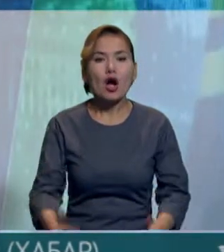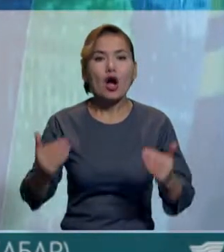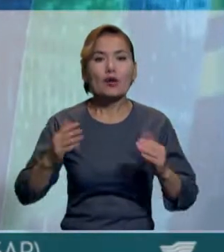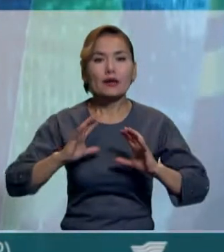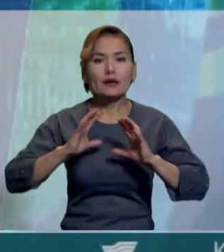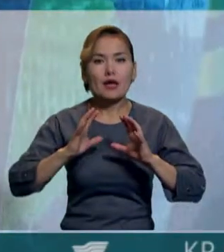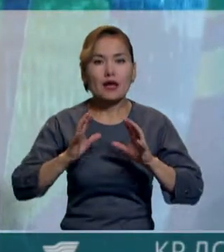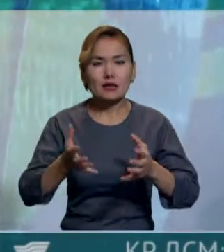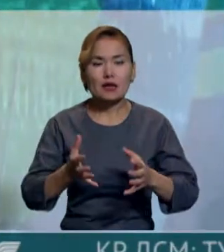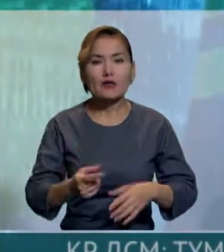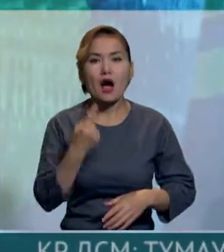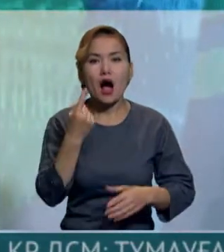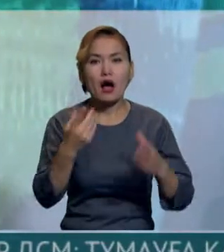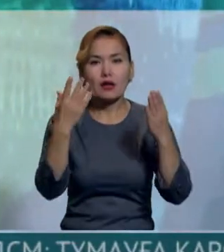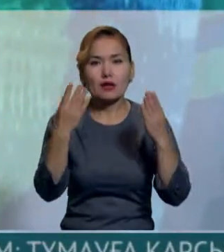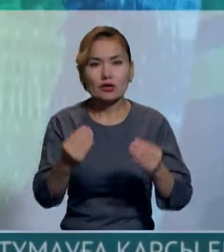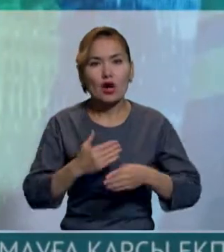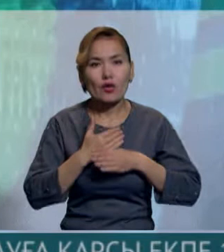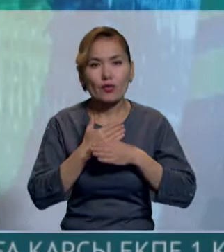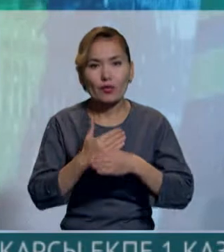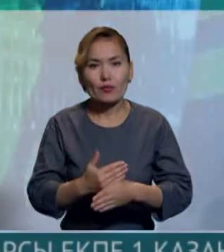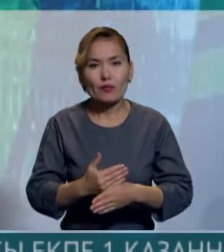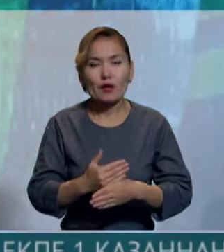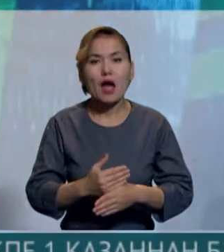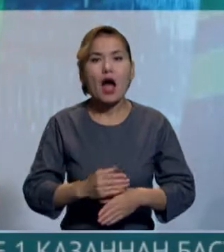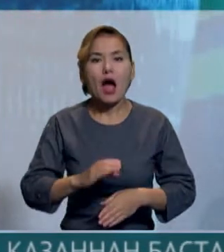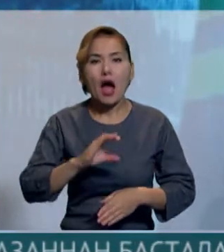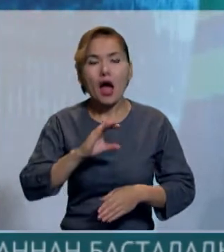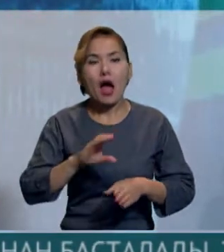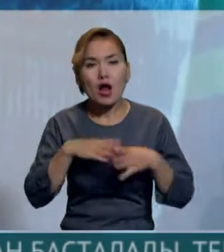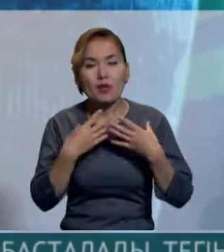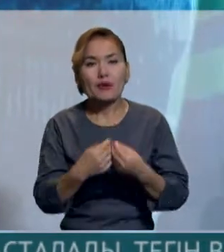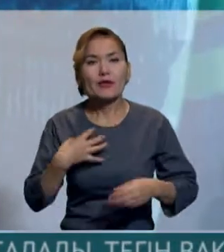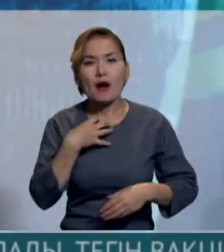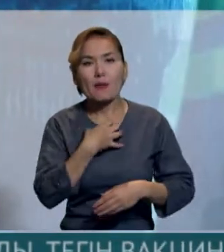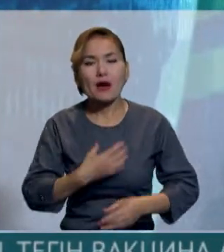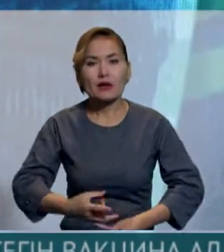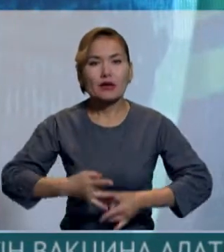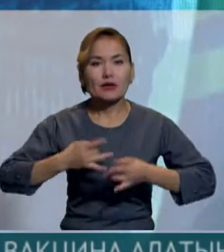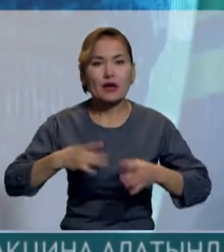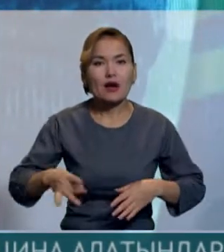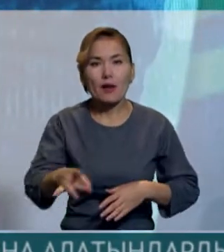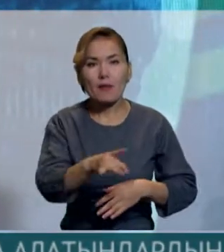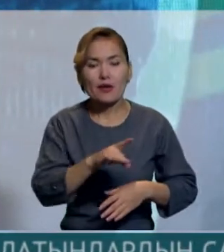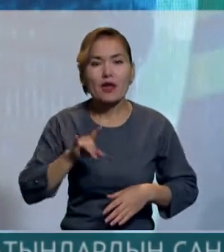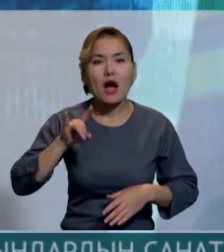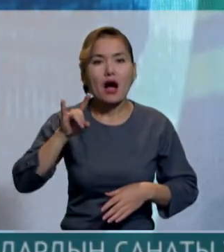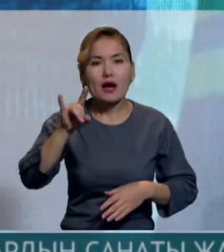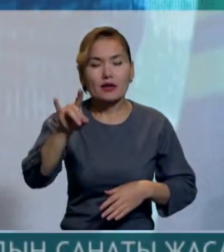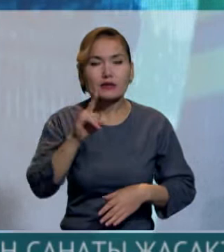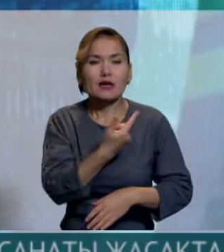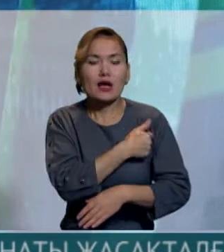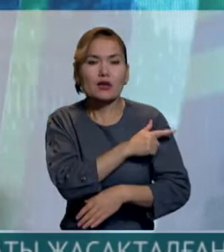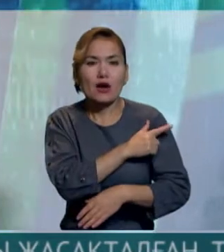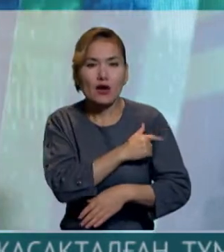Бүгін дүниежүзілік алғашқы көмек күні. Әлеуметтік маңызы зор мерекеге орай республикалық санитарлық авиация және қызыл жартай қоғамы